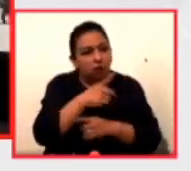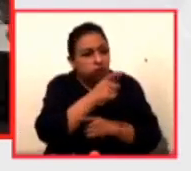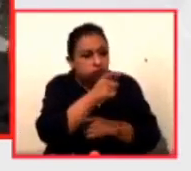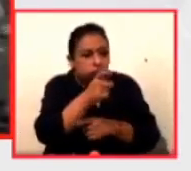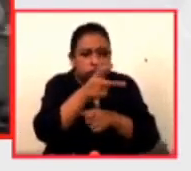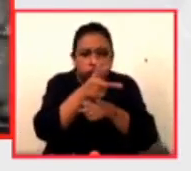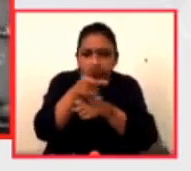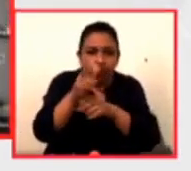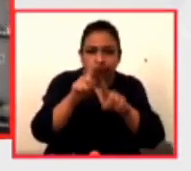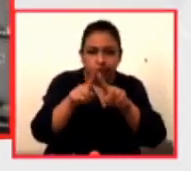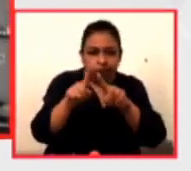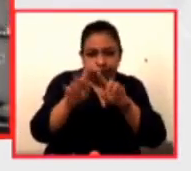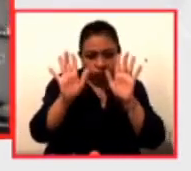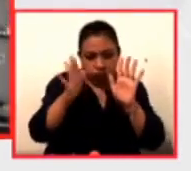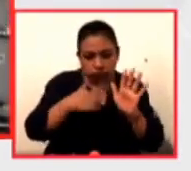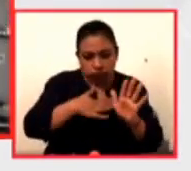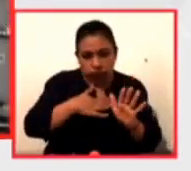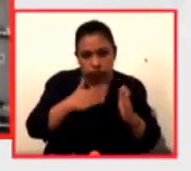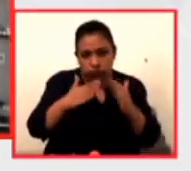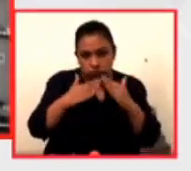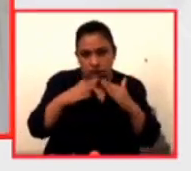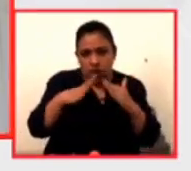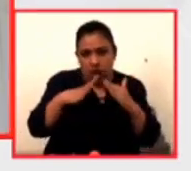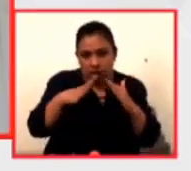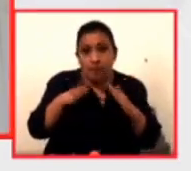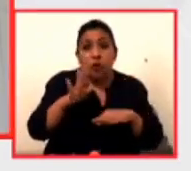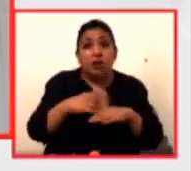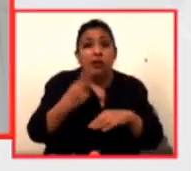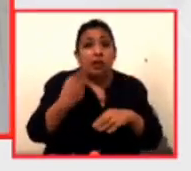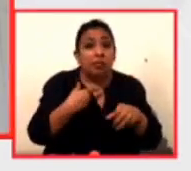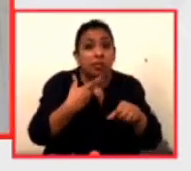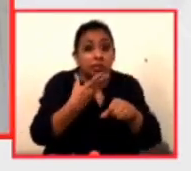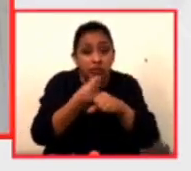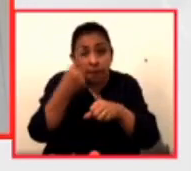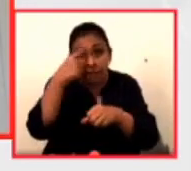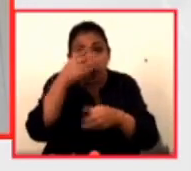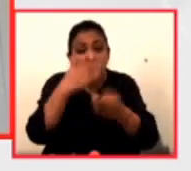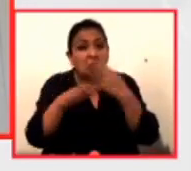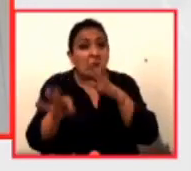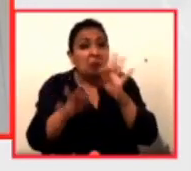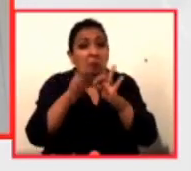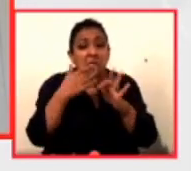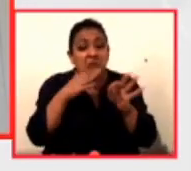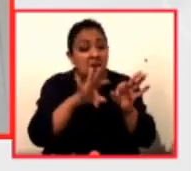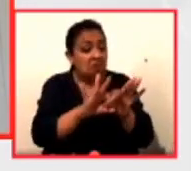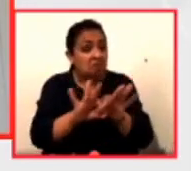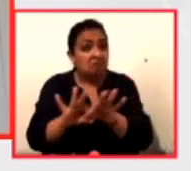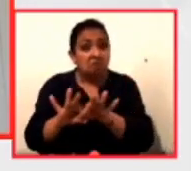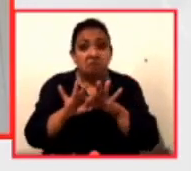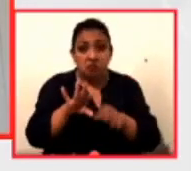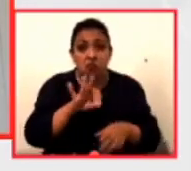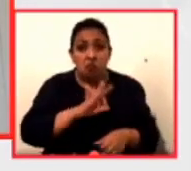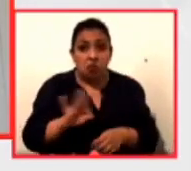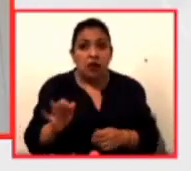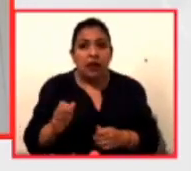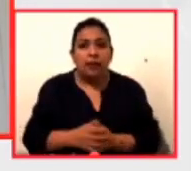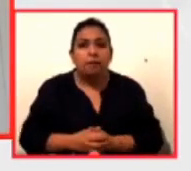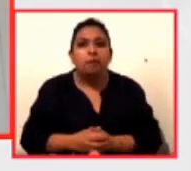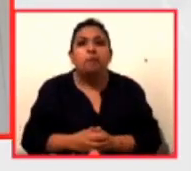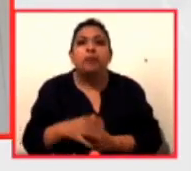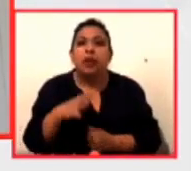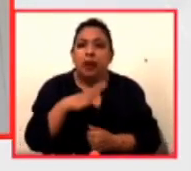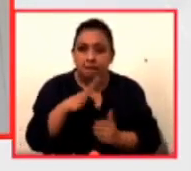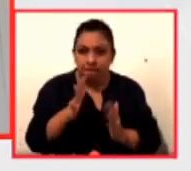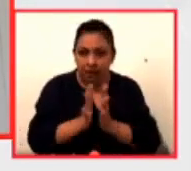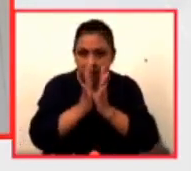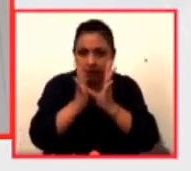faire plein d'ajustements pour que tout cela fonctionne ensemble pour ce qui est de la réalisation vidéo en tant que telle donc il y a eu